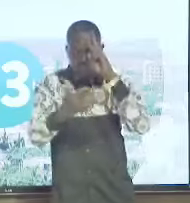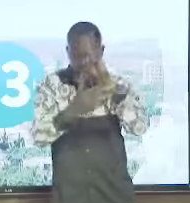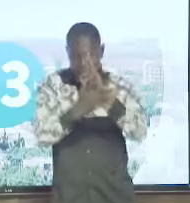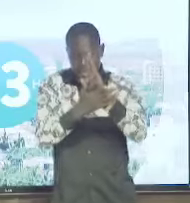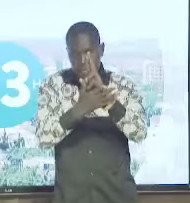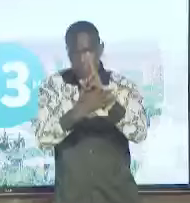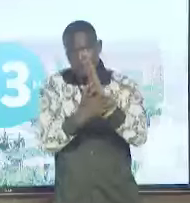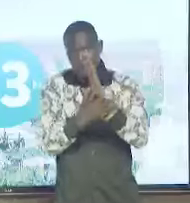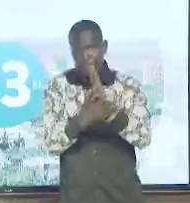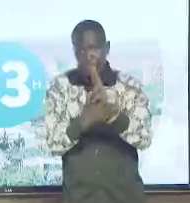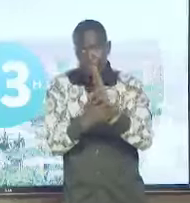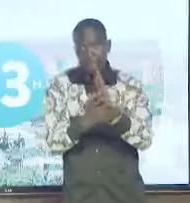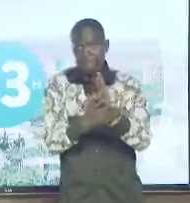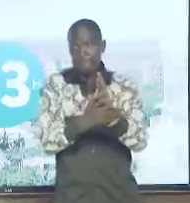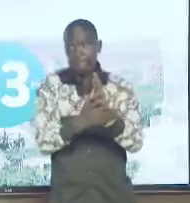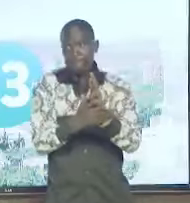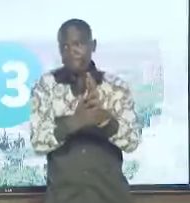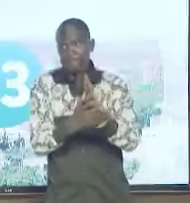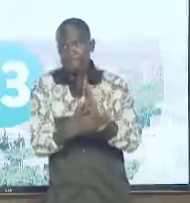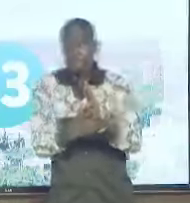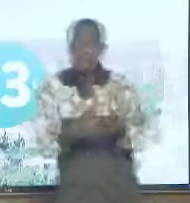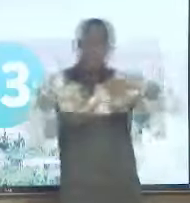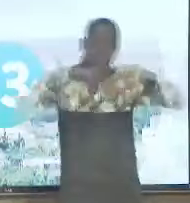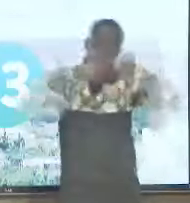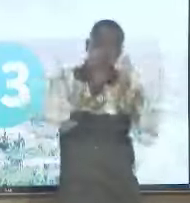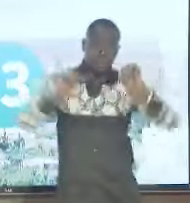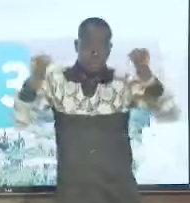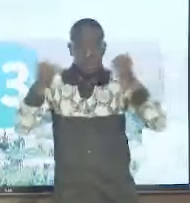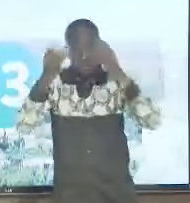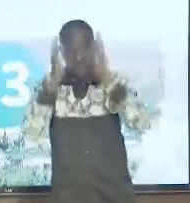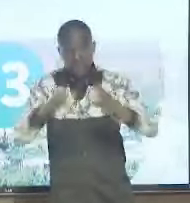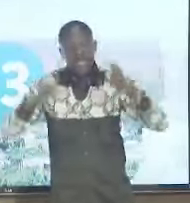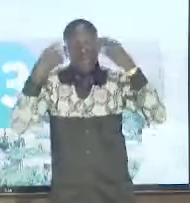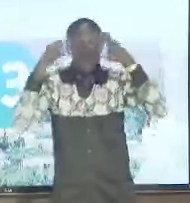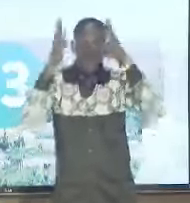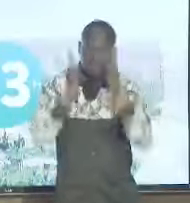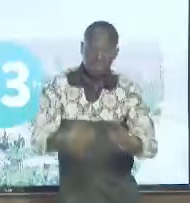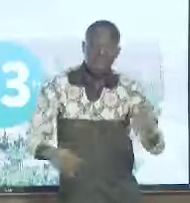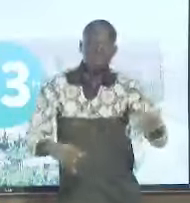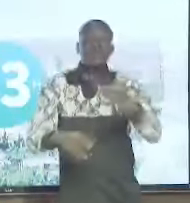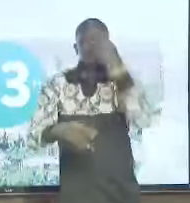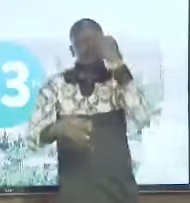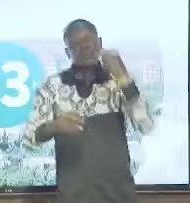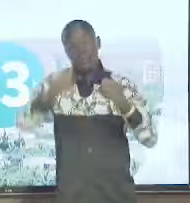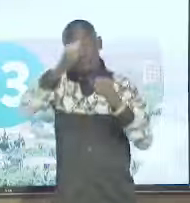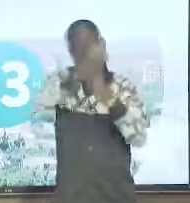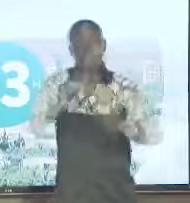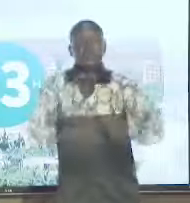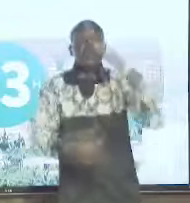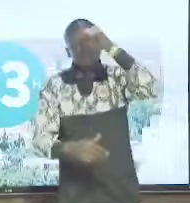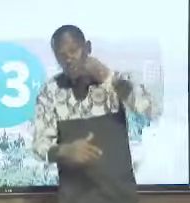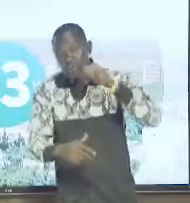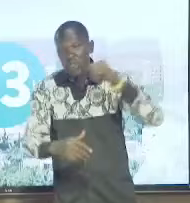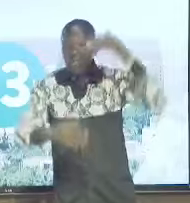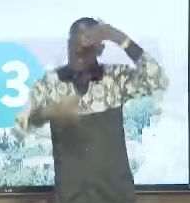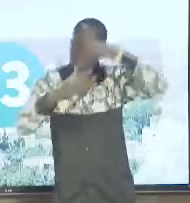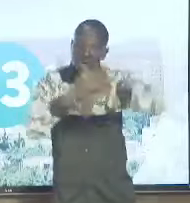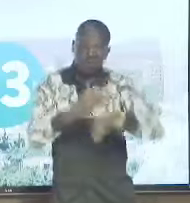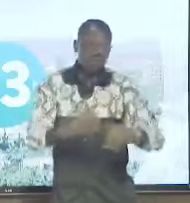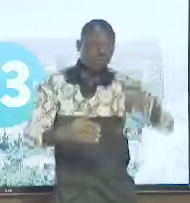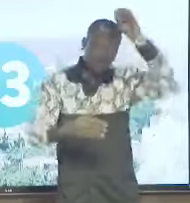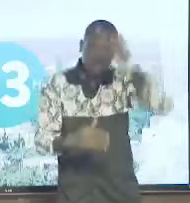Pinidiyano. Le club des journalistes et communicateurs pour la nutrition et la sécurité alimentaire dans le